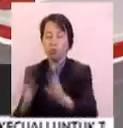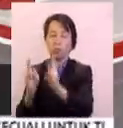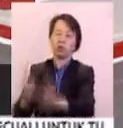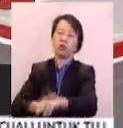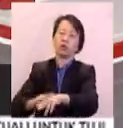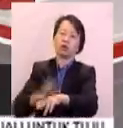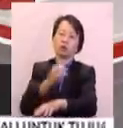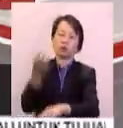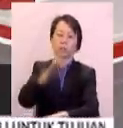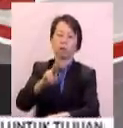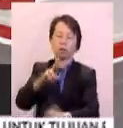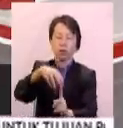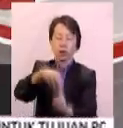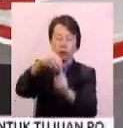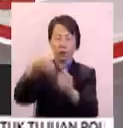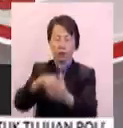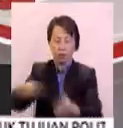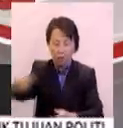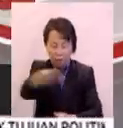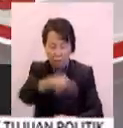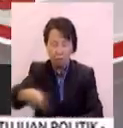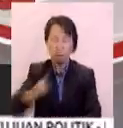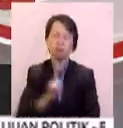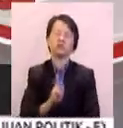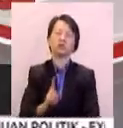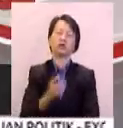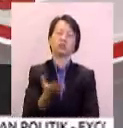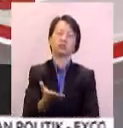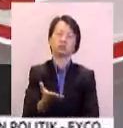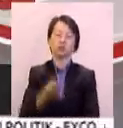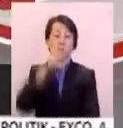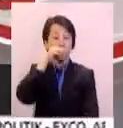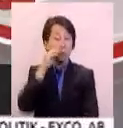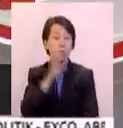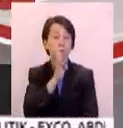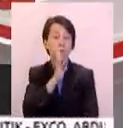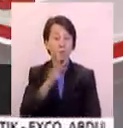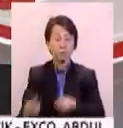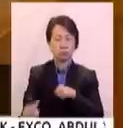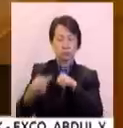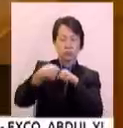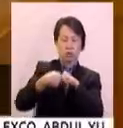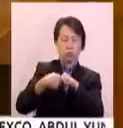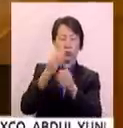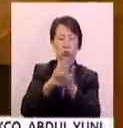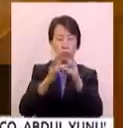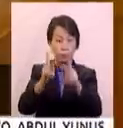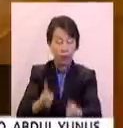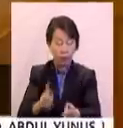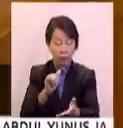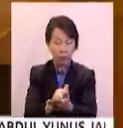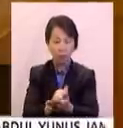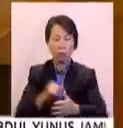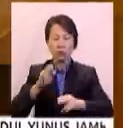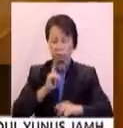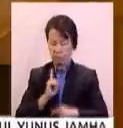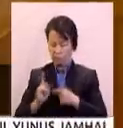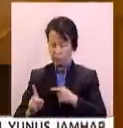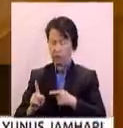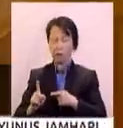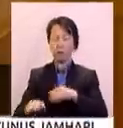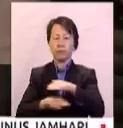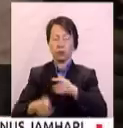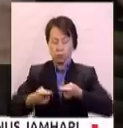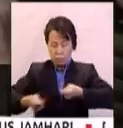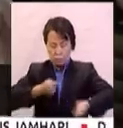dan agama terutamanya dalam kalangan umat Islam. Tegas Tan Sri Muhyiddin, dakwaan sesetengah pihak yang kononnya kedudukan Islam di